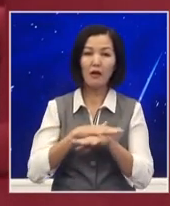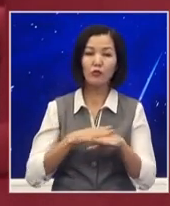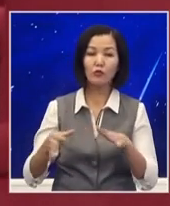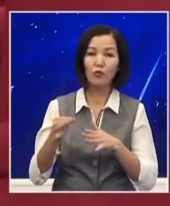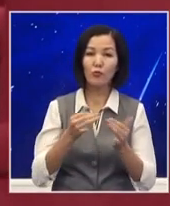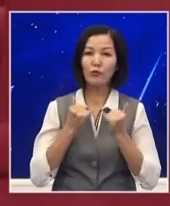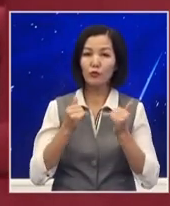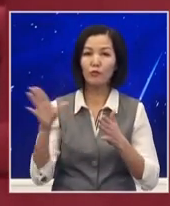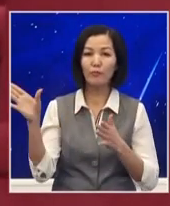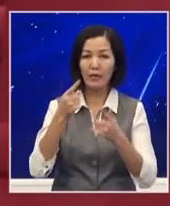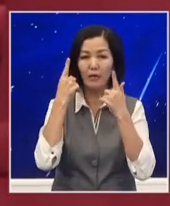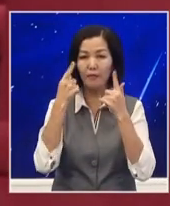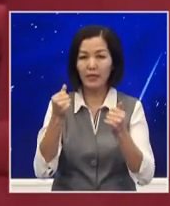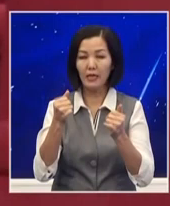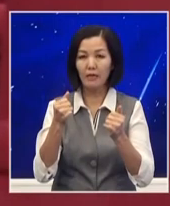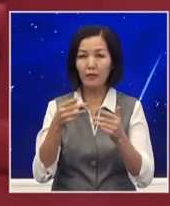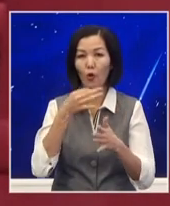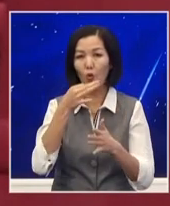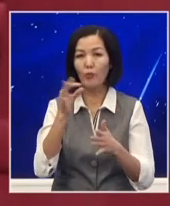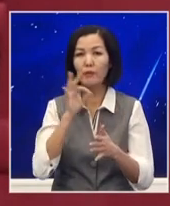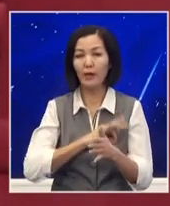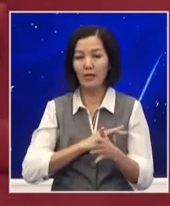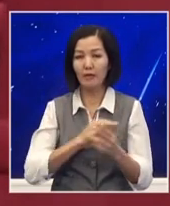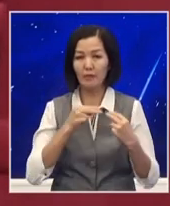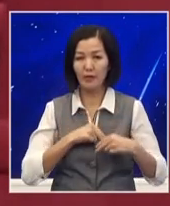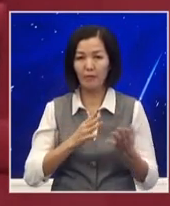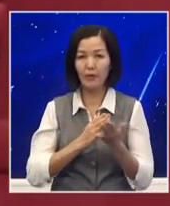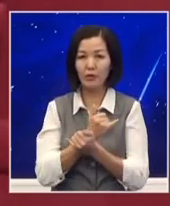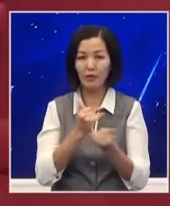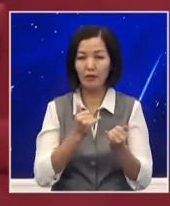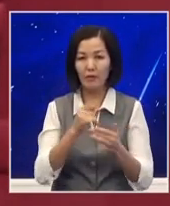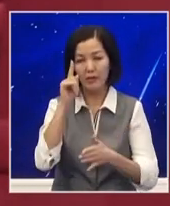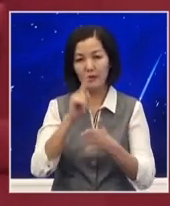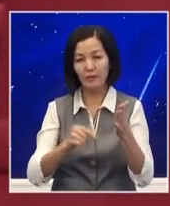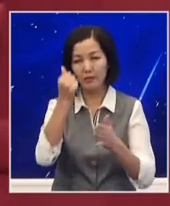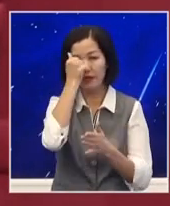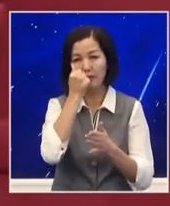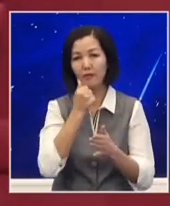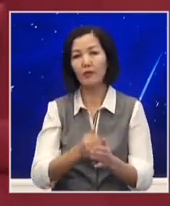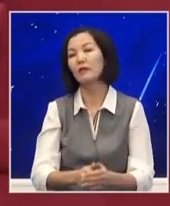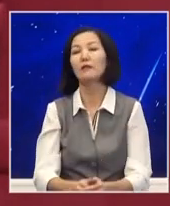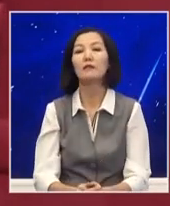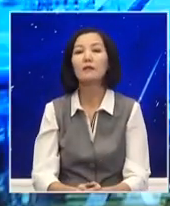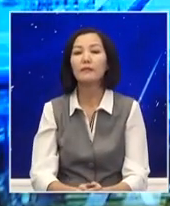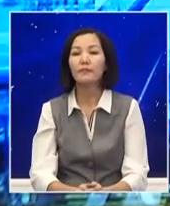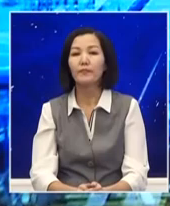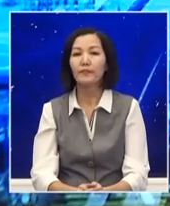үшін барлық білгенімді, тәжірибемді пайдаланып, еңбек етемін. Сенімдеріңізге рахмет.